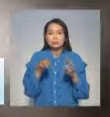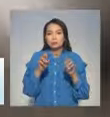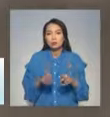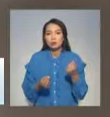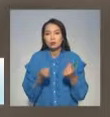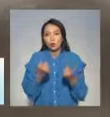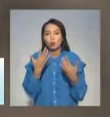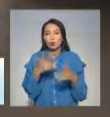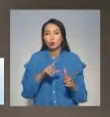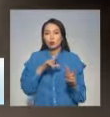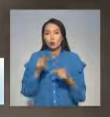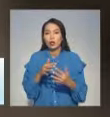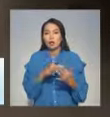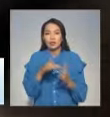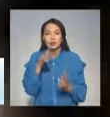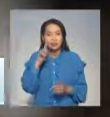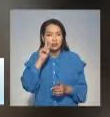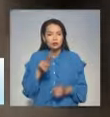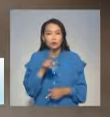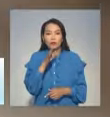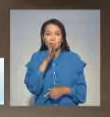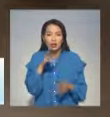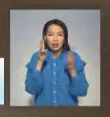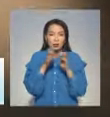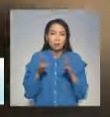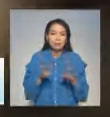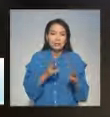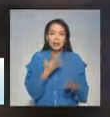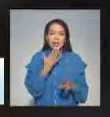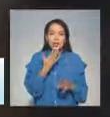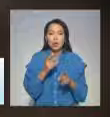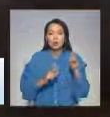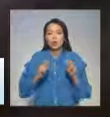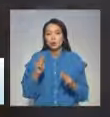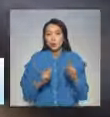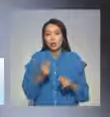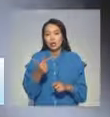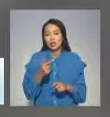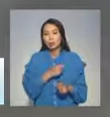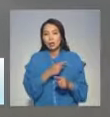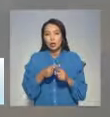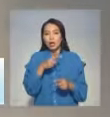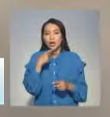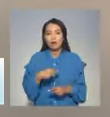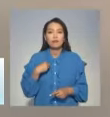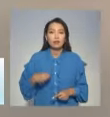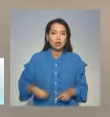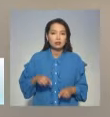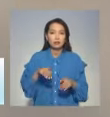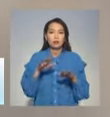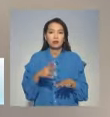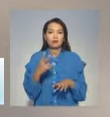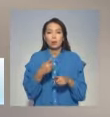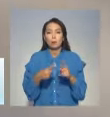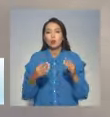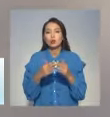покинула деревню. Также известно, что во время спецоперации пострадали иностранные туристы. Граждане Беларуси, России и Франции жили во второй половине